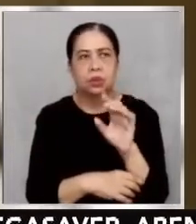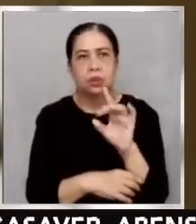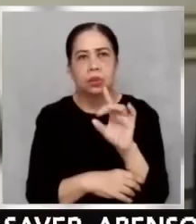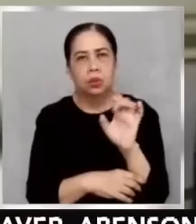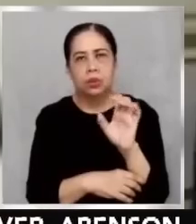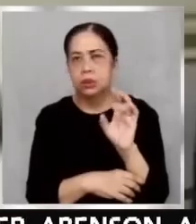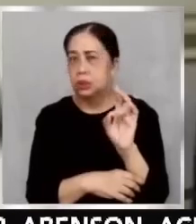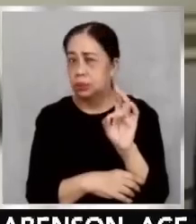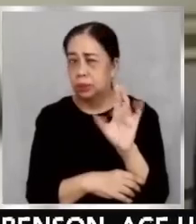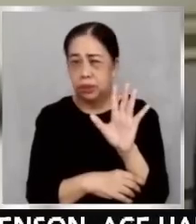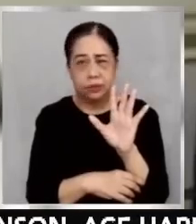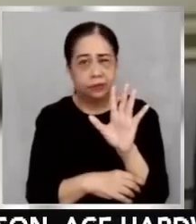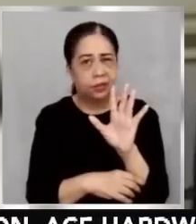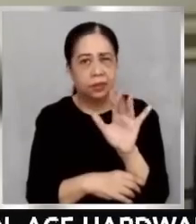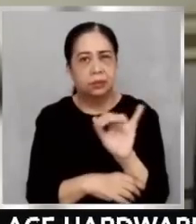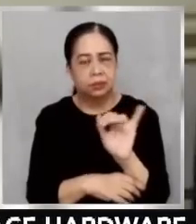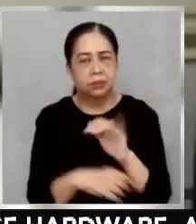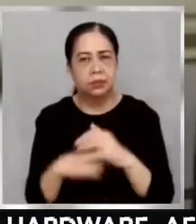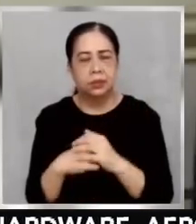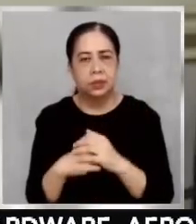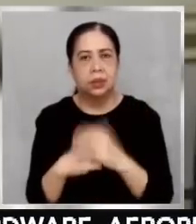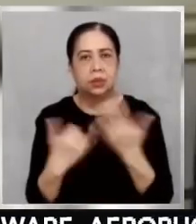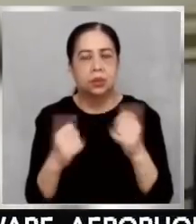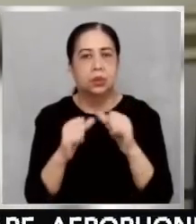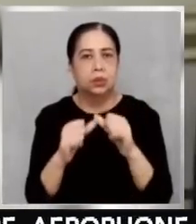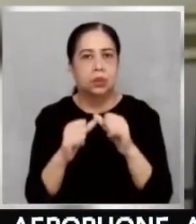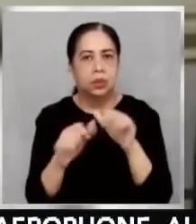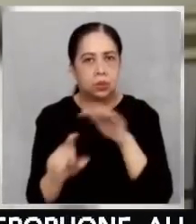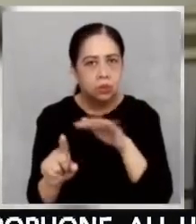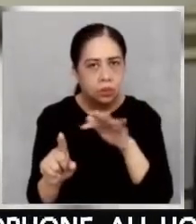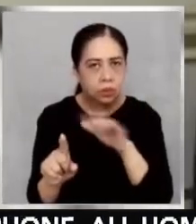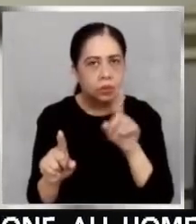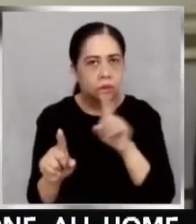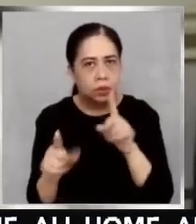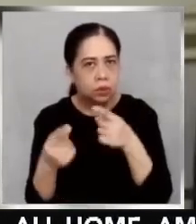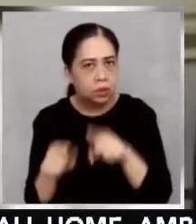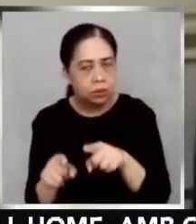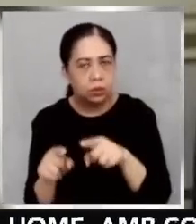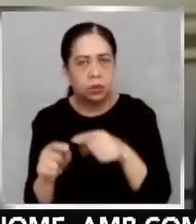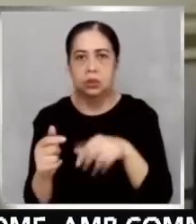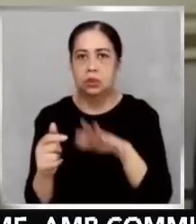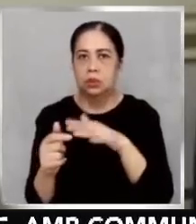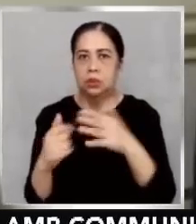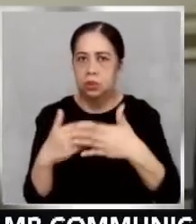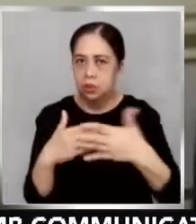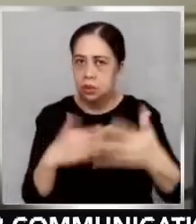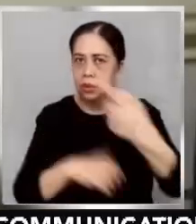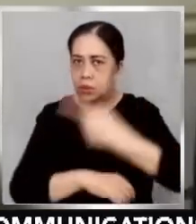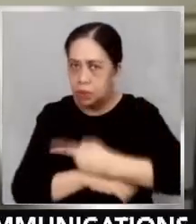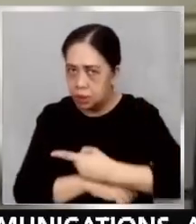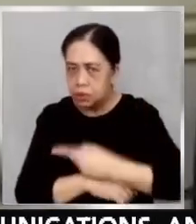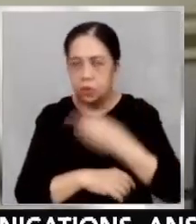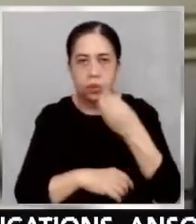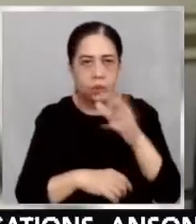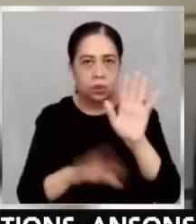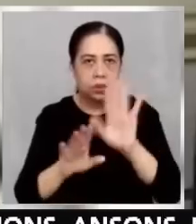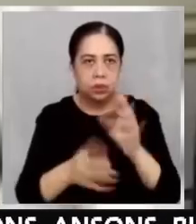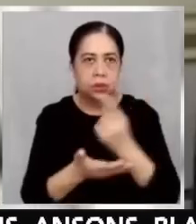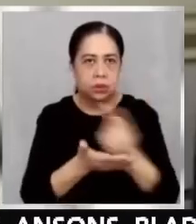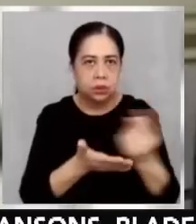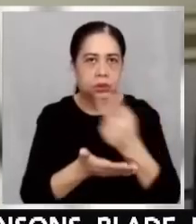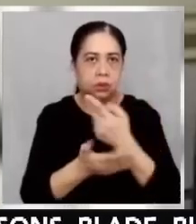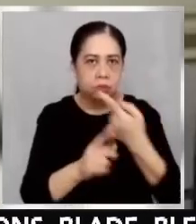175, mga ganun. And we have to continuously observe ano pa yung development, no, with the succeeding days ahead or linggo, even months.